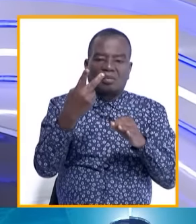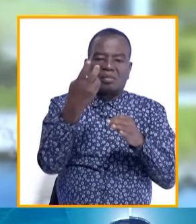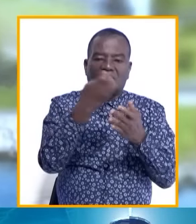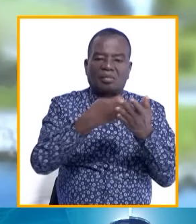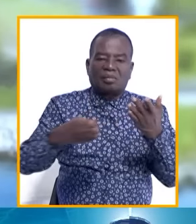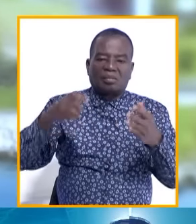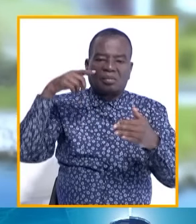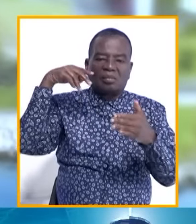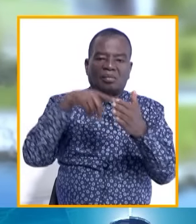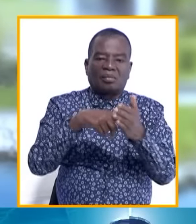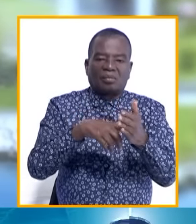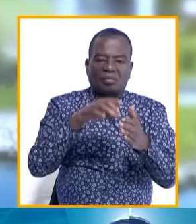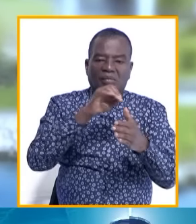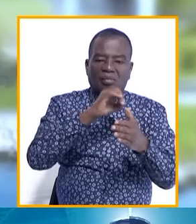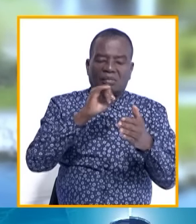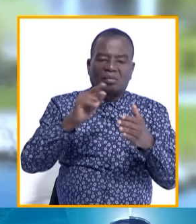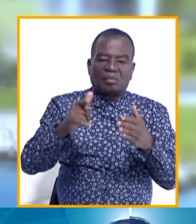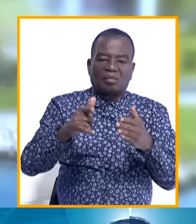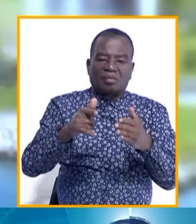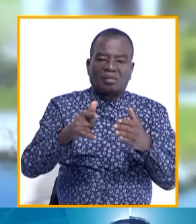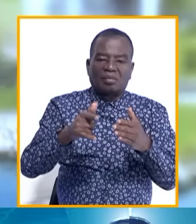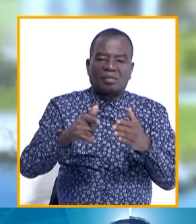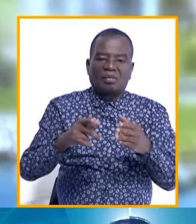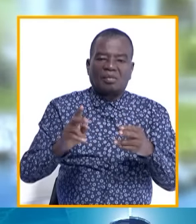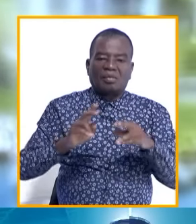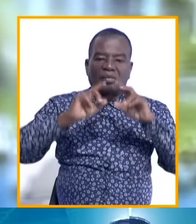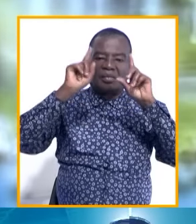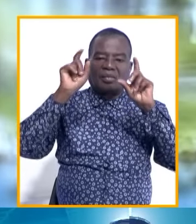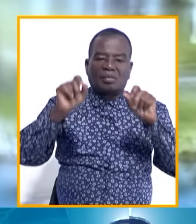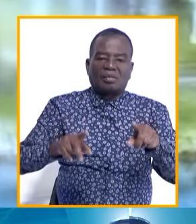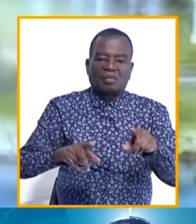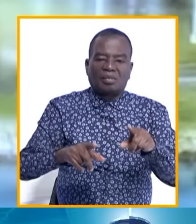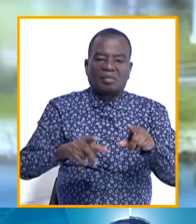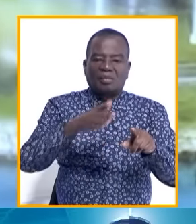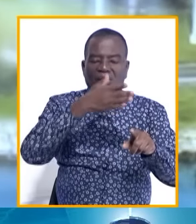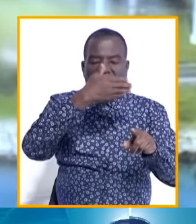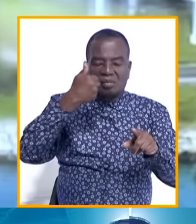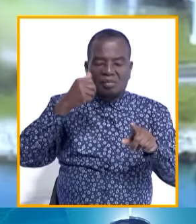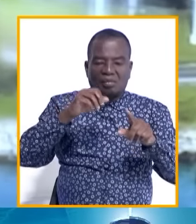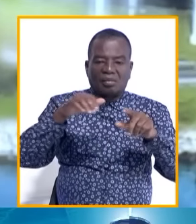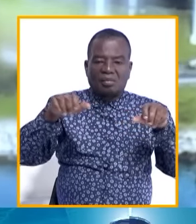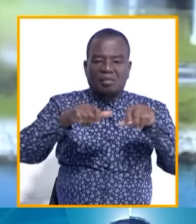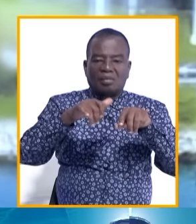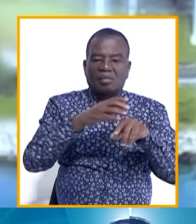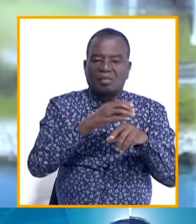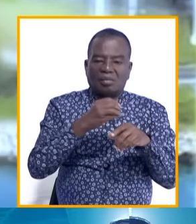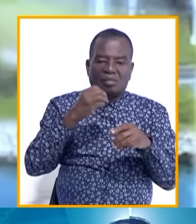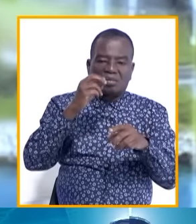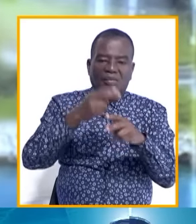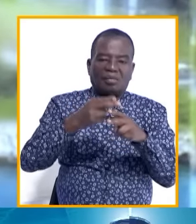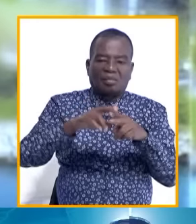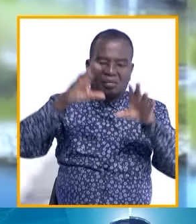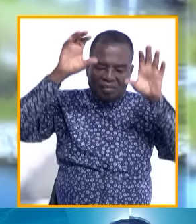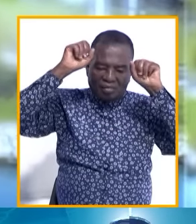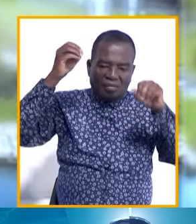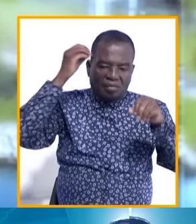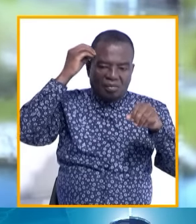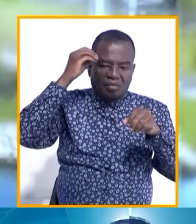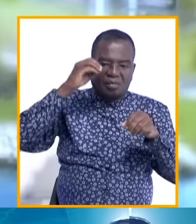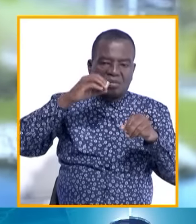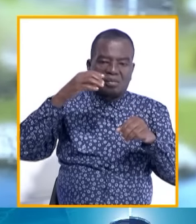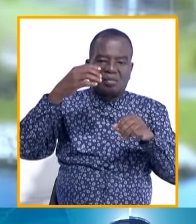Tchindan Festival, deux éléments ont marqué l'événement. Le baptême du pagne lauréat du concours du meilleur tisserand du nom du